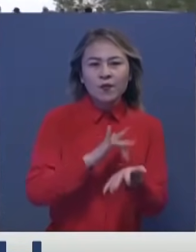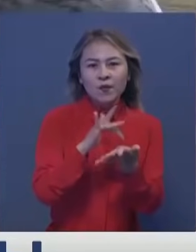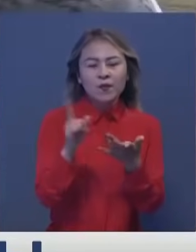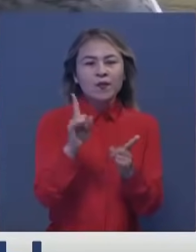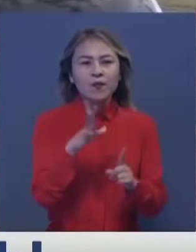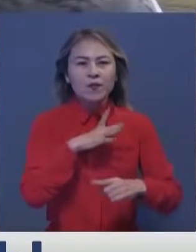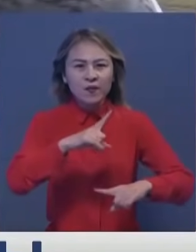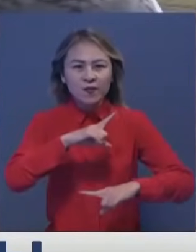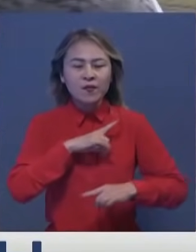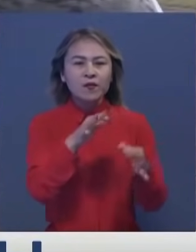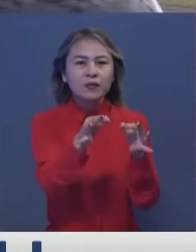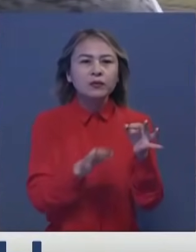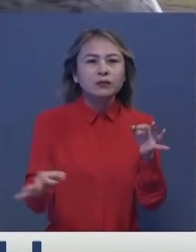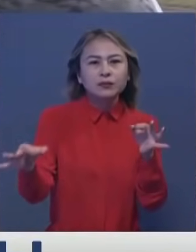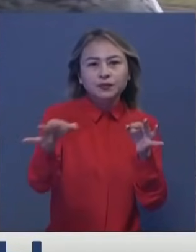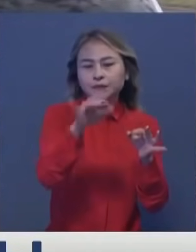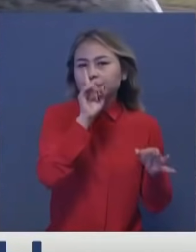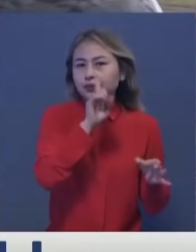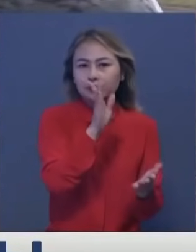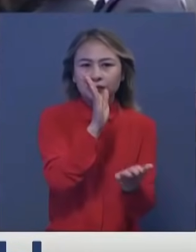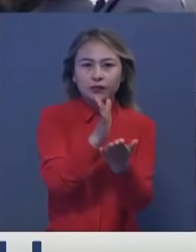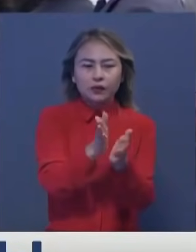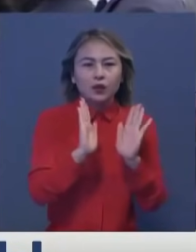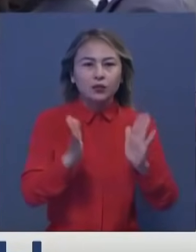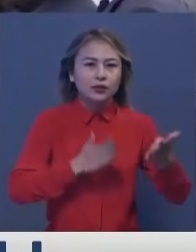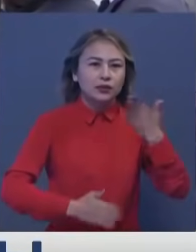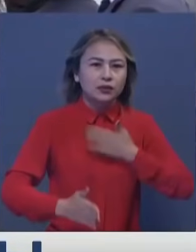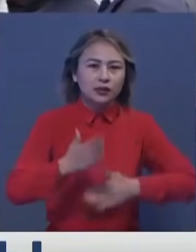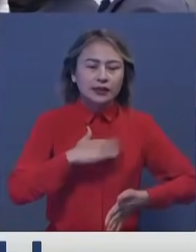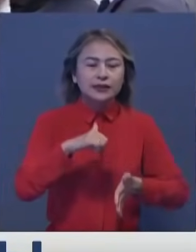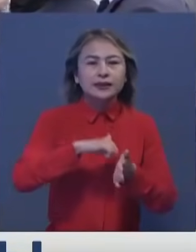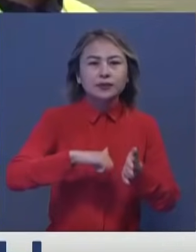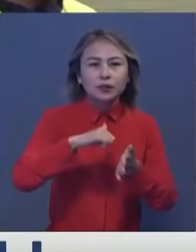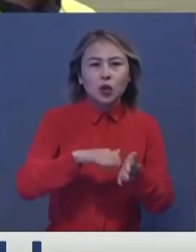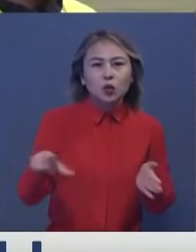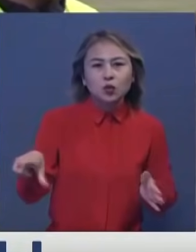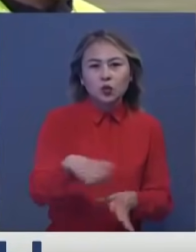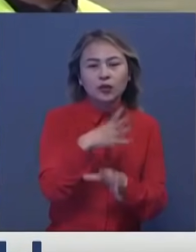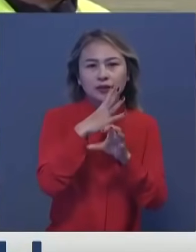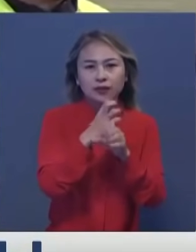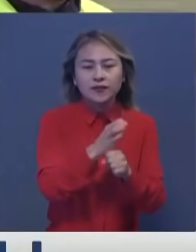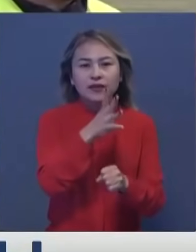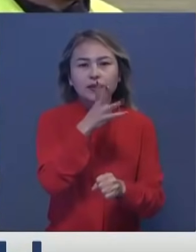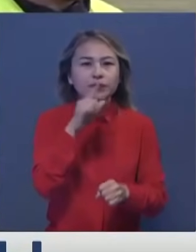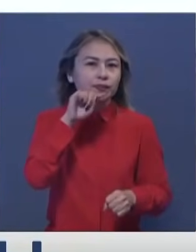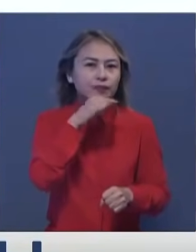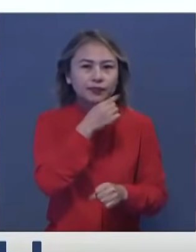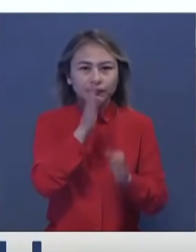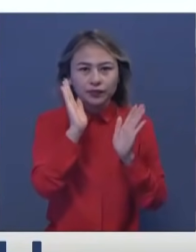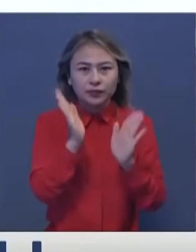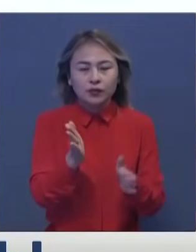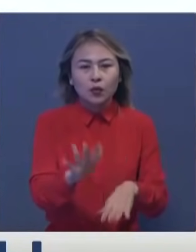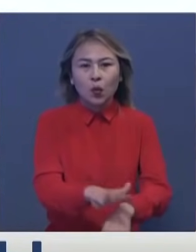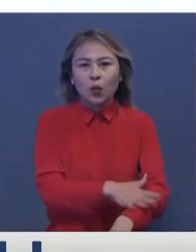енді ауданды айналмай төте жолмен тіке шығатын болдық деп қуанды. Себебі жол қысқарып, уақыт үнемделеді.